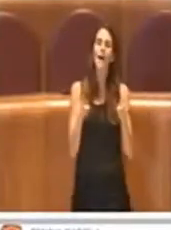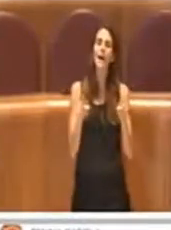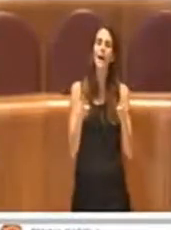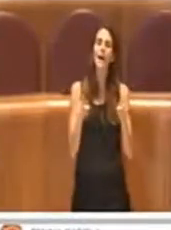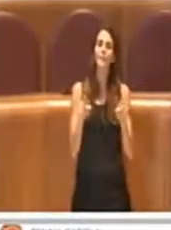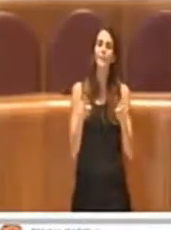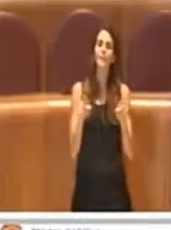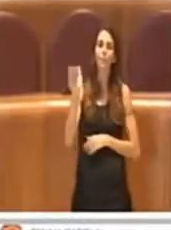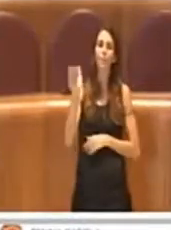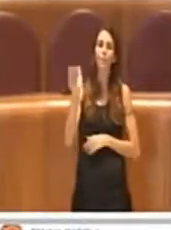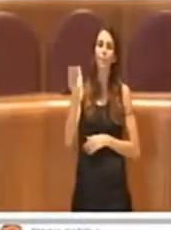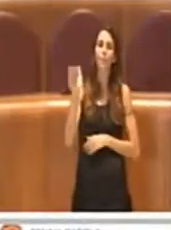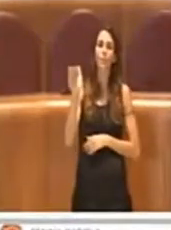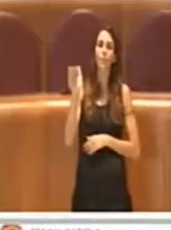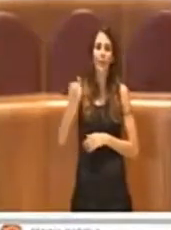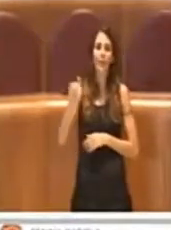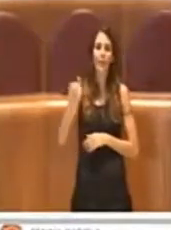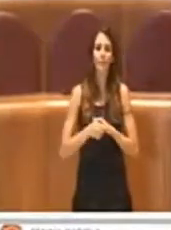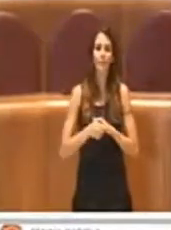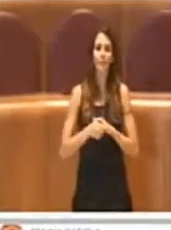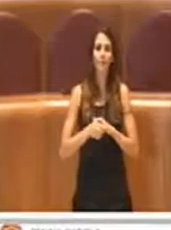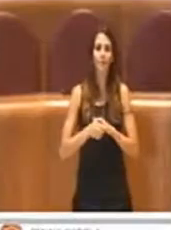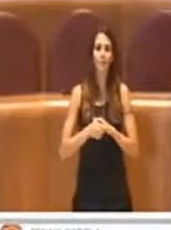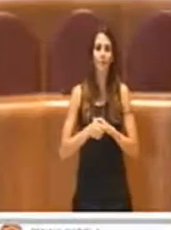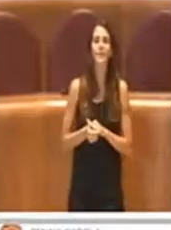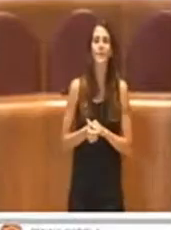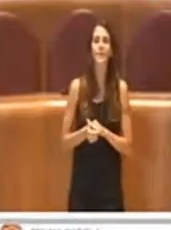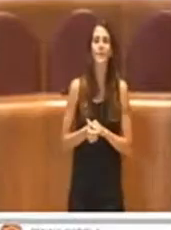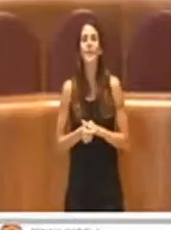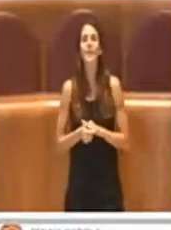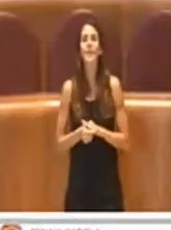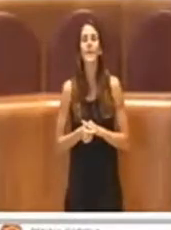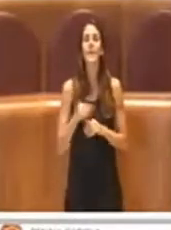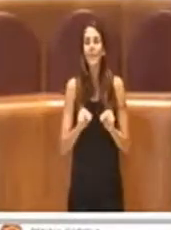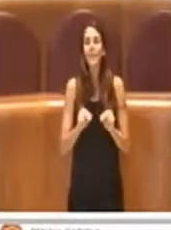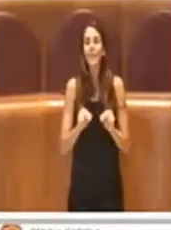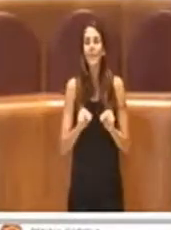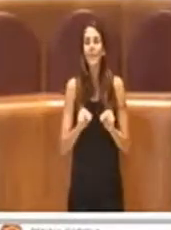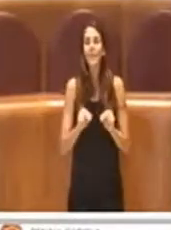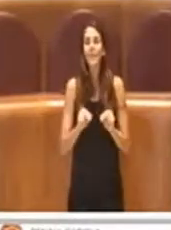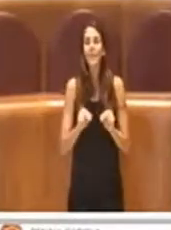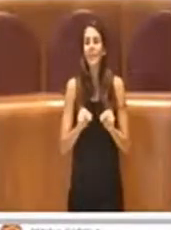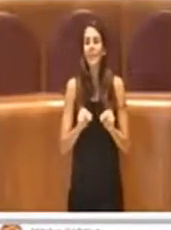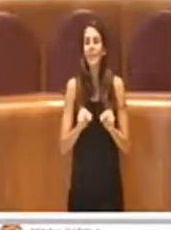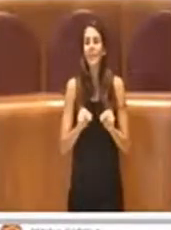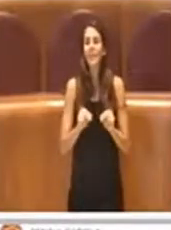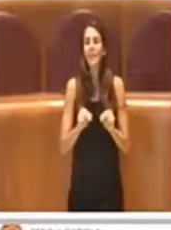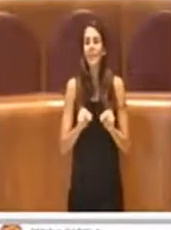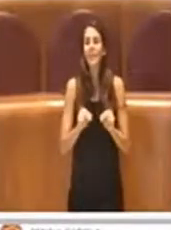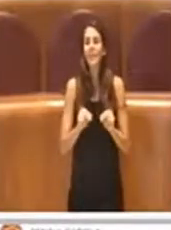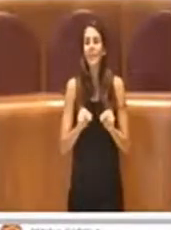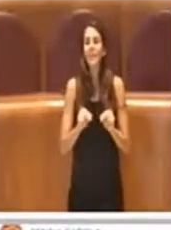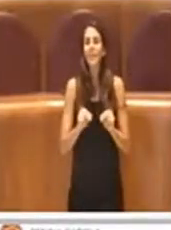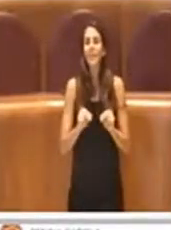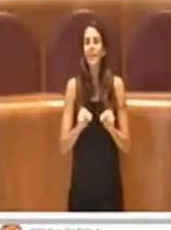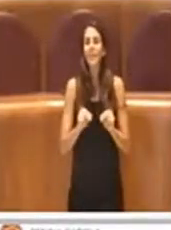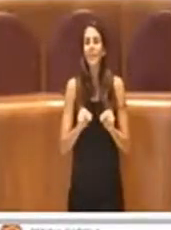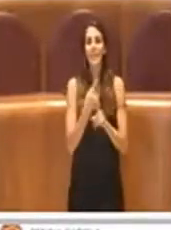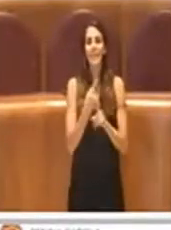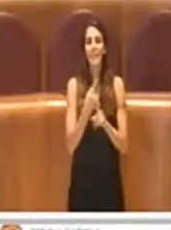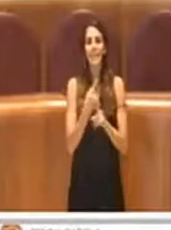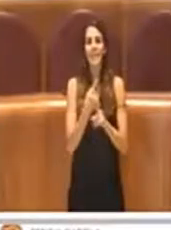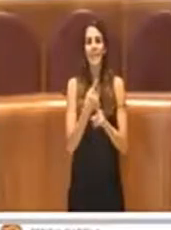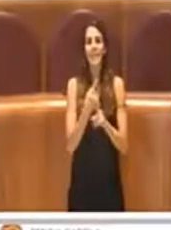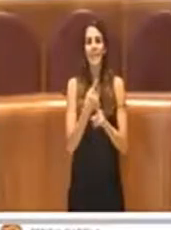licenze concesse da Roma Capitale. Naturalmente ribadisco anche qui che tutti i servizi dovranno essere realizzati in osservanza alla normativa